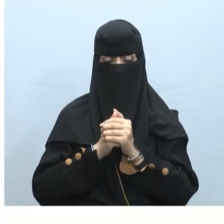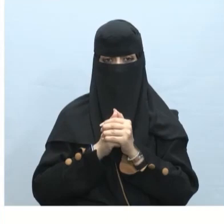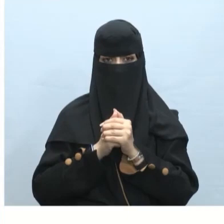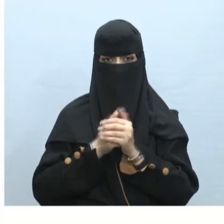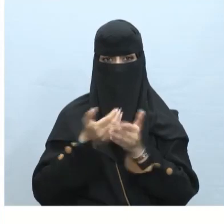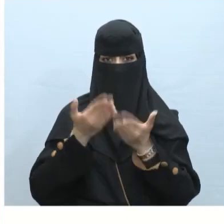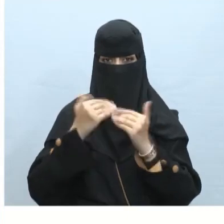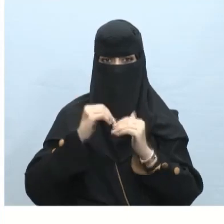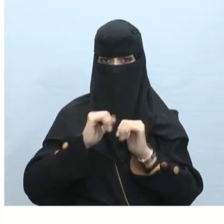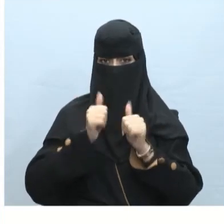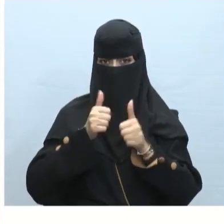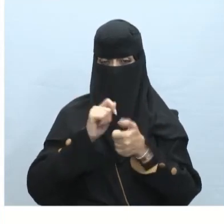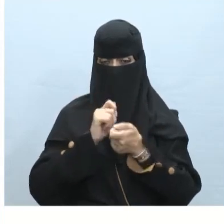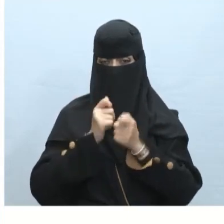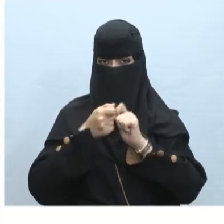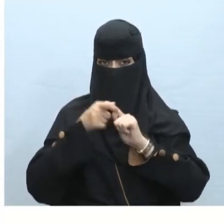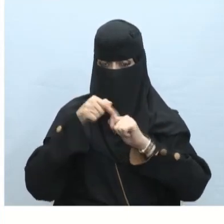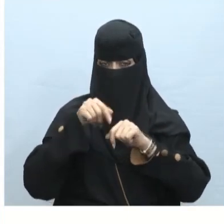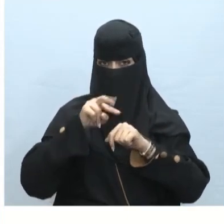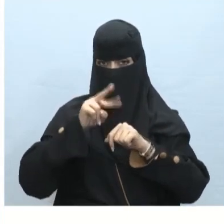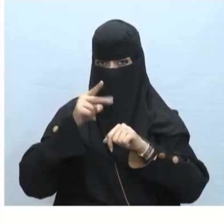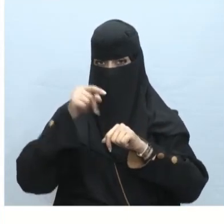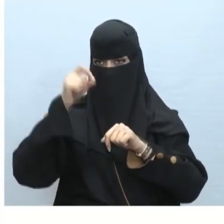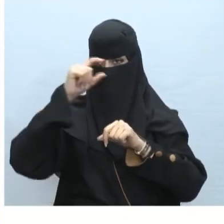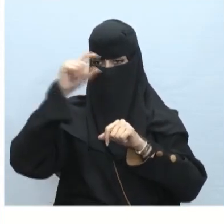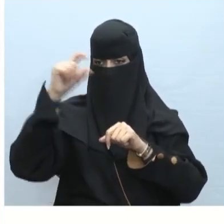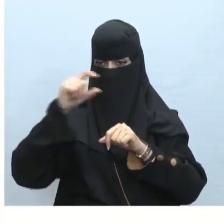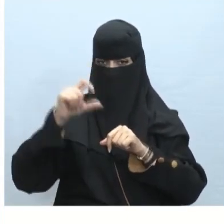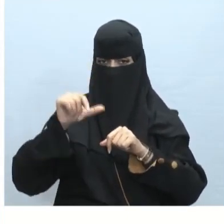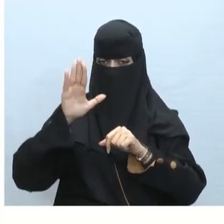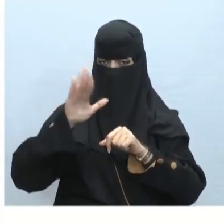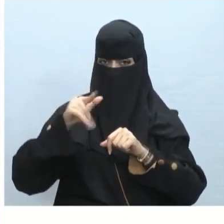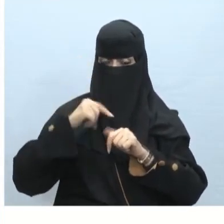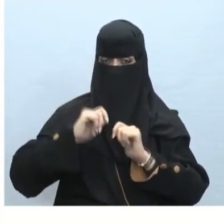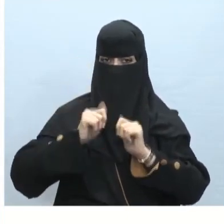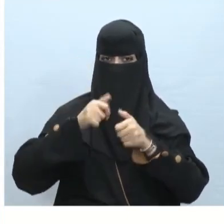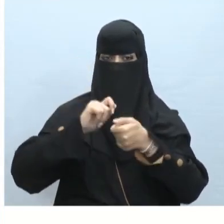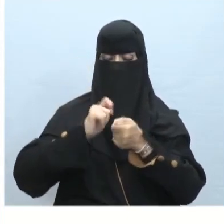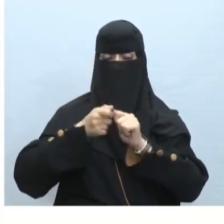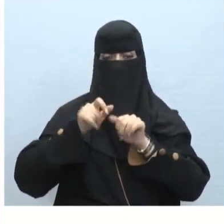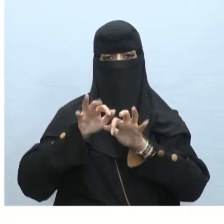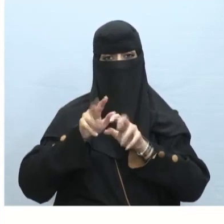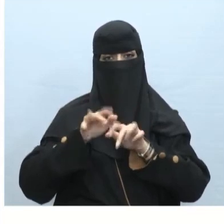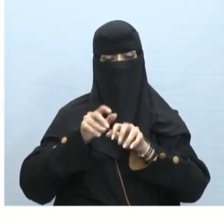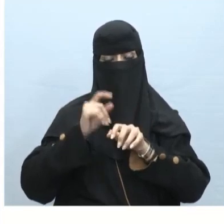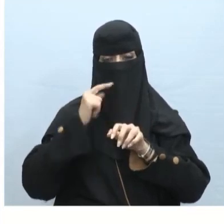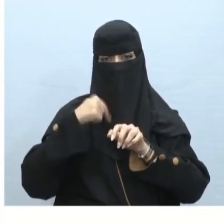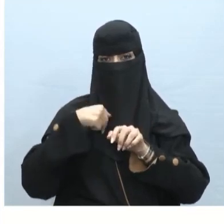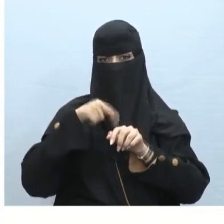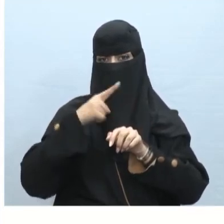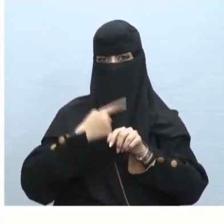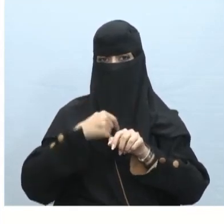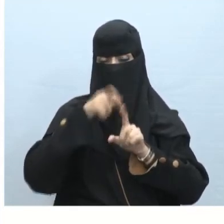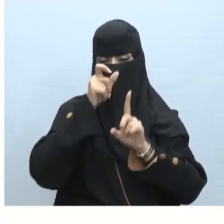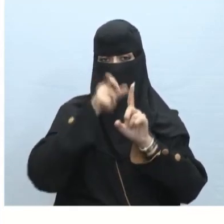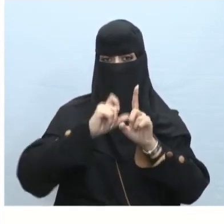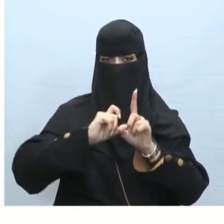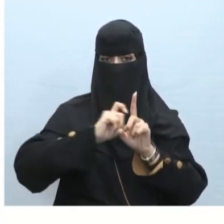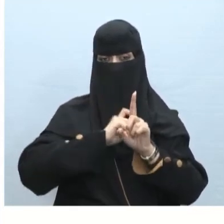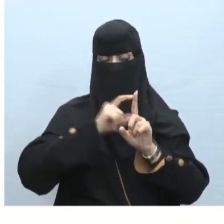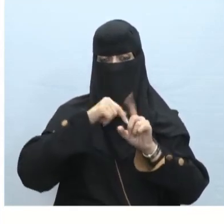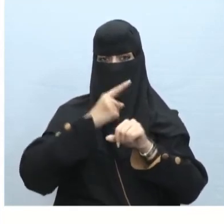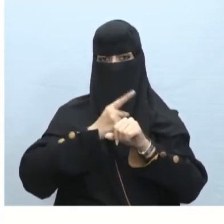تستطيع بالضغط على كل مربع من المربعات الموجوده كتابه الفئات القائمه